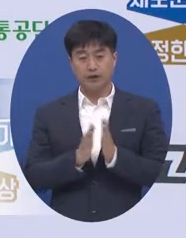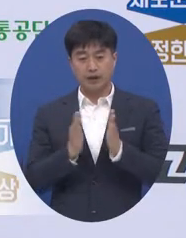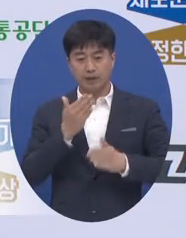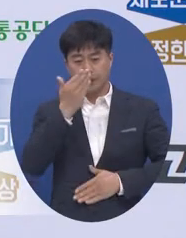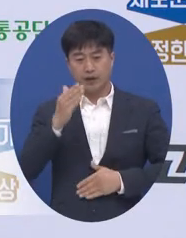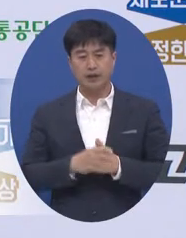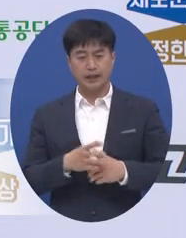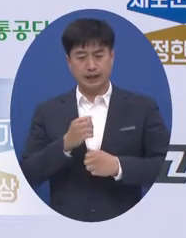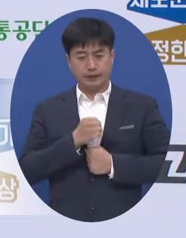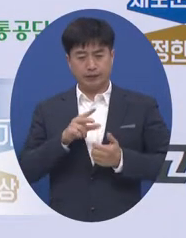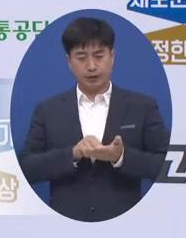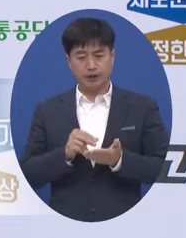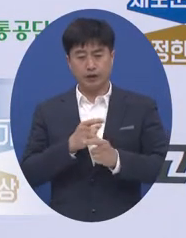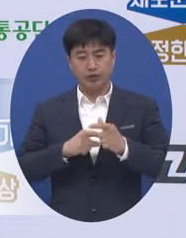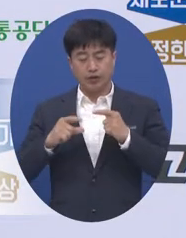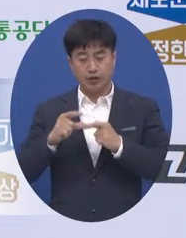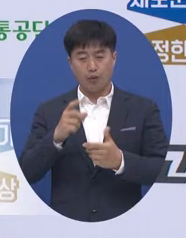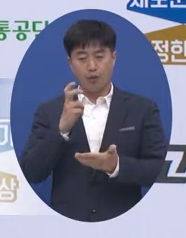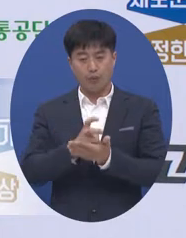이런 부분들을 보완해서